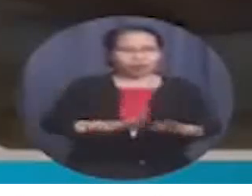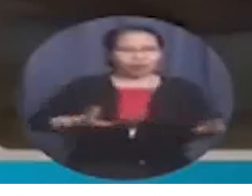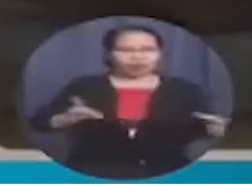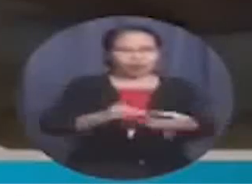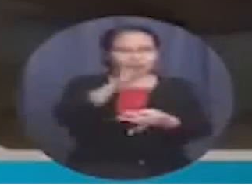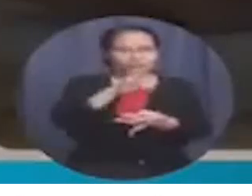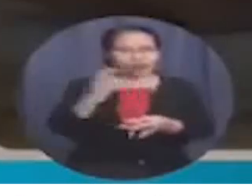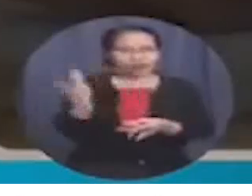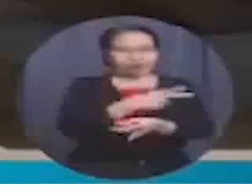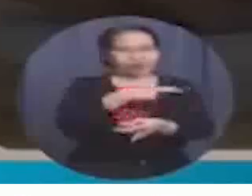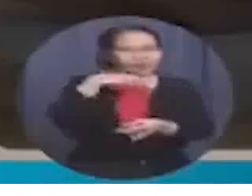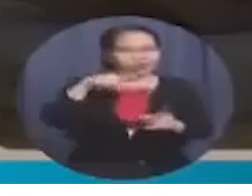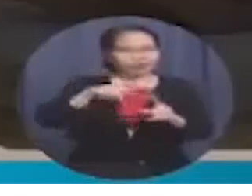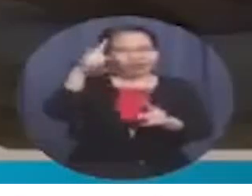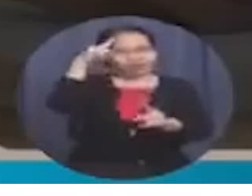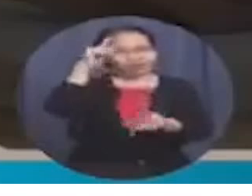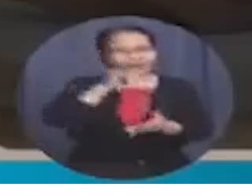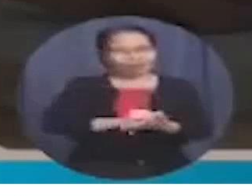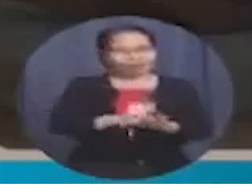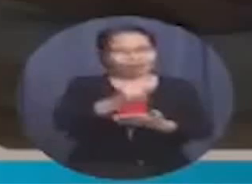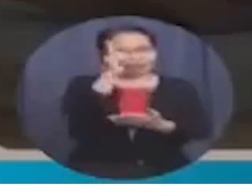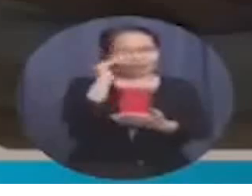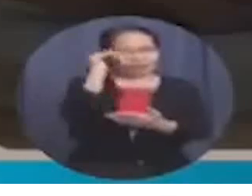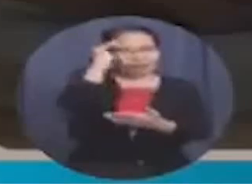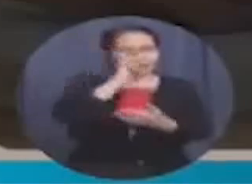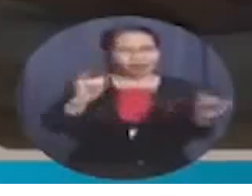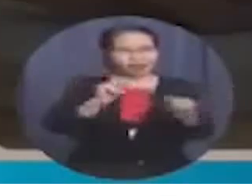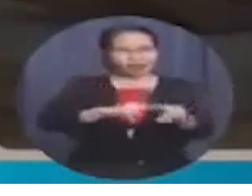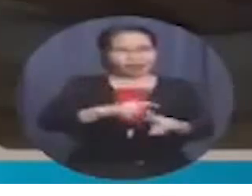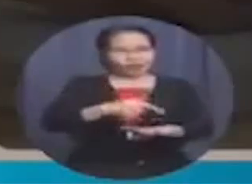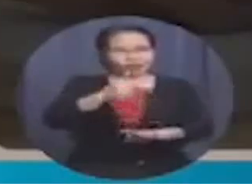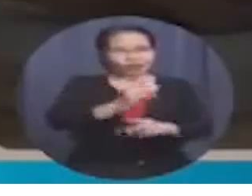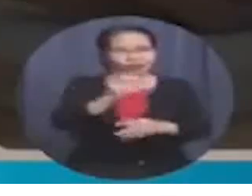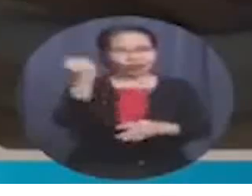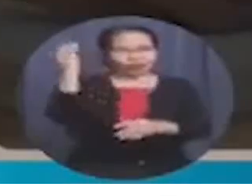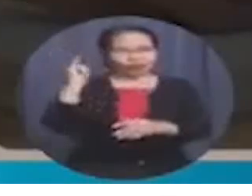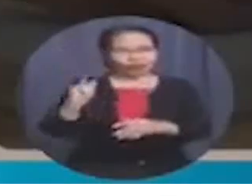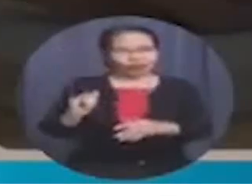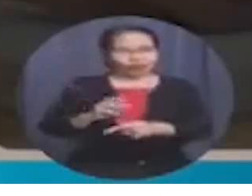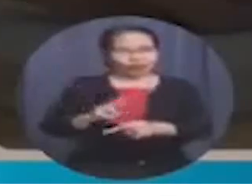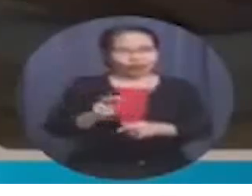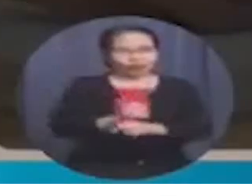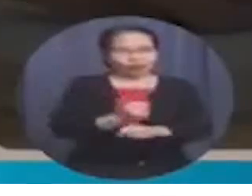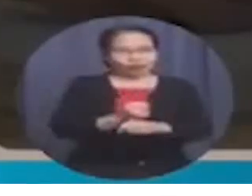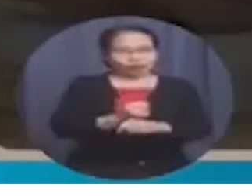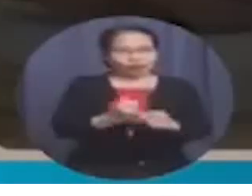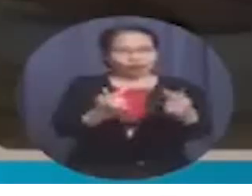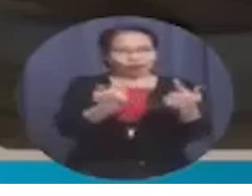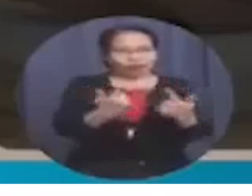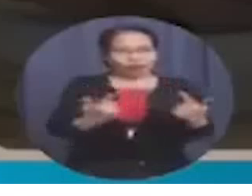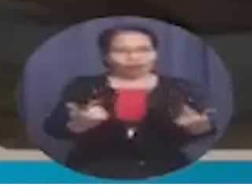nating isipin na ang pagka-Diyos ay katulad ng ginto o ng pilak o ng